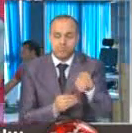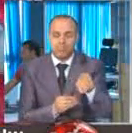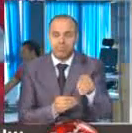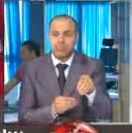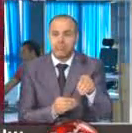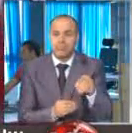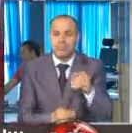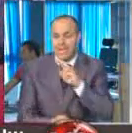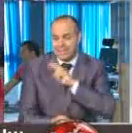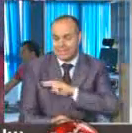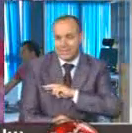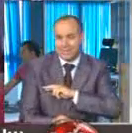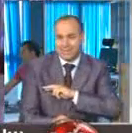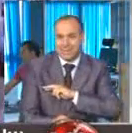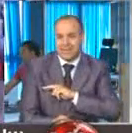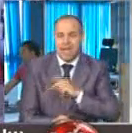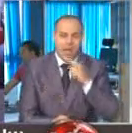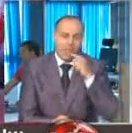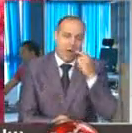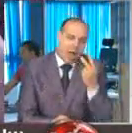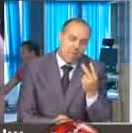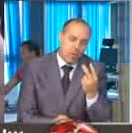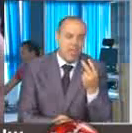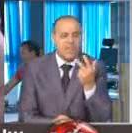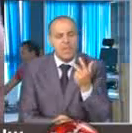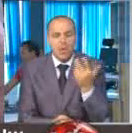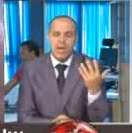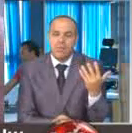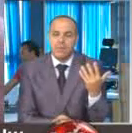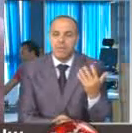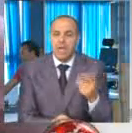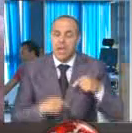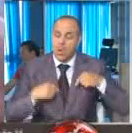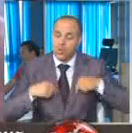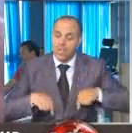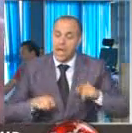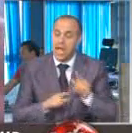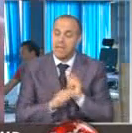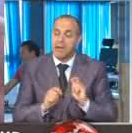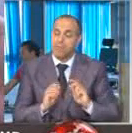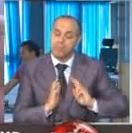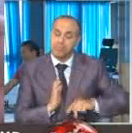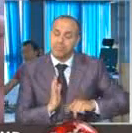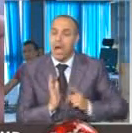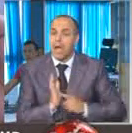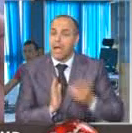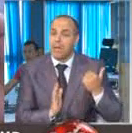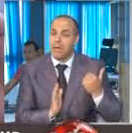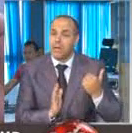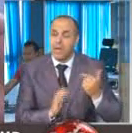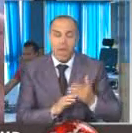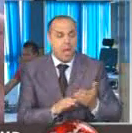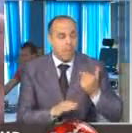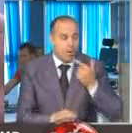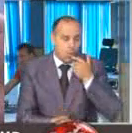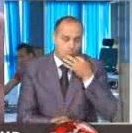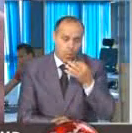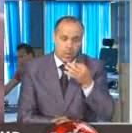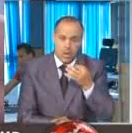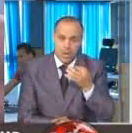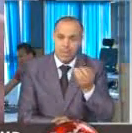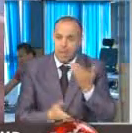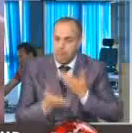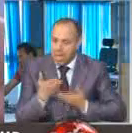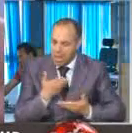في سن التقاعد بسنتين أو بخمس سنوات. على الحكومة أن تحترم هذا الاتفاق، احنا اتفقنا انت معناها